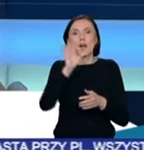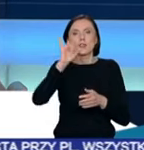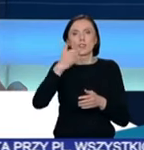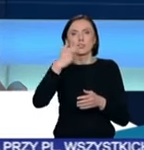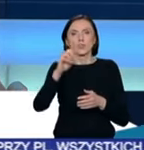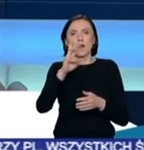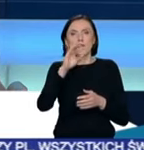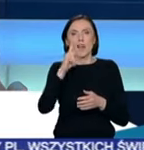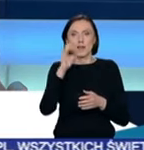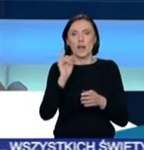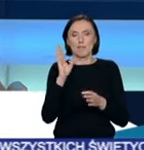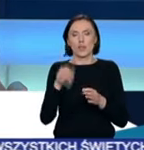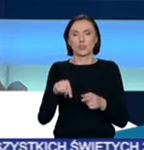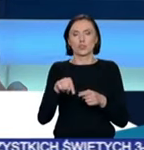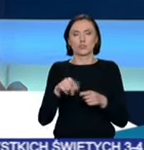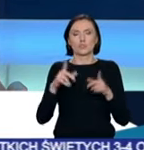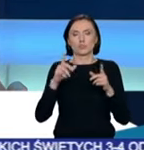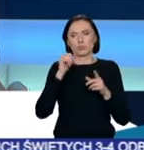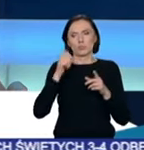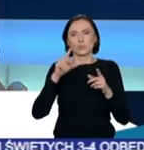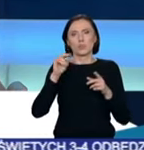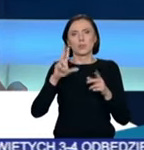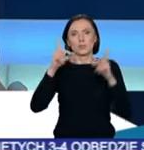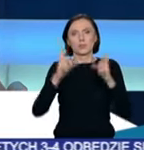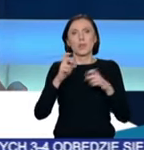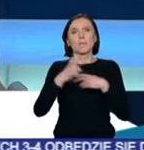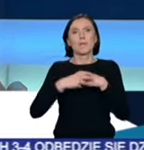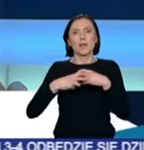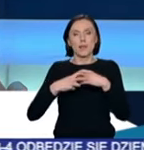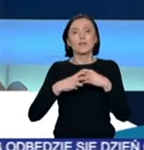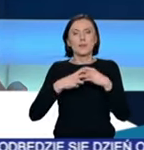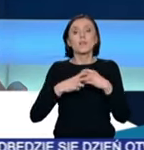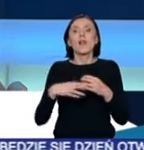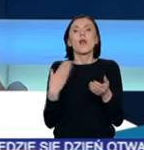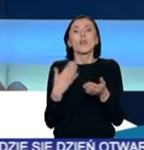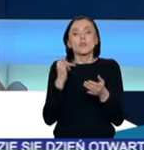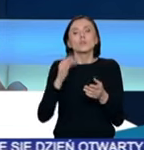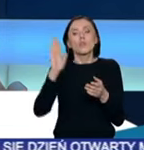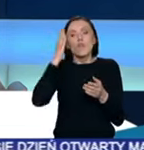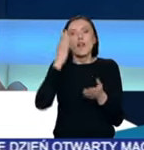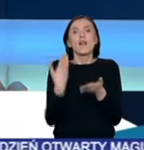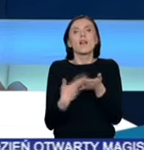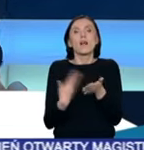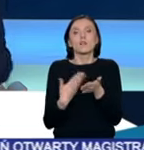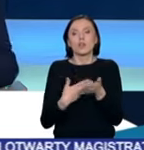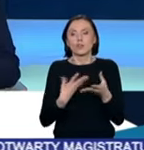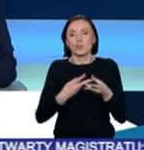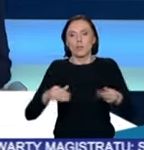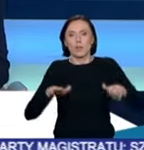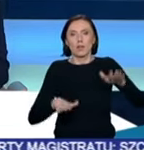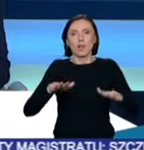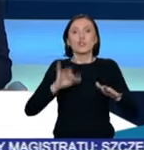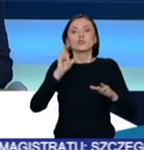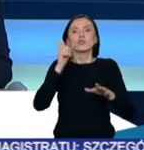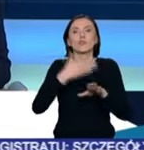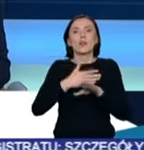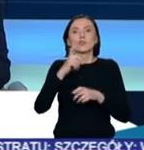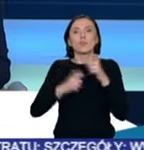Mają dać odpowiedź na kilka pytań. Dlaczego doszło do zdarzenia i przede wszystkim co zrobić, by teren ustabilizować? Badania potrwają